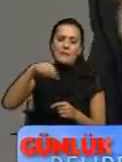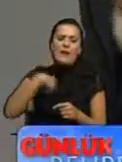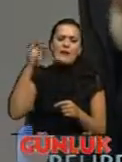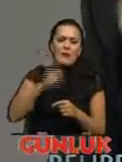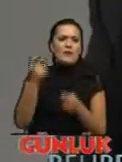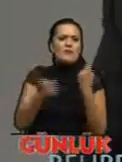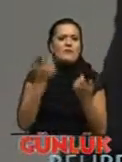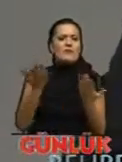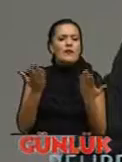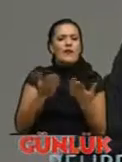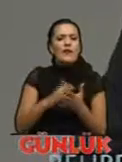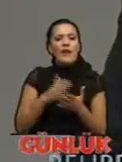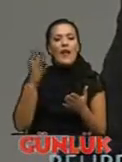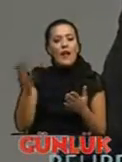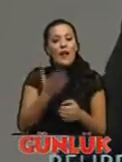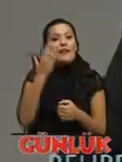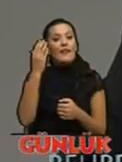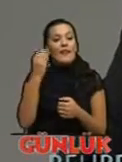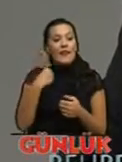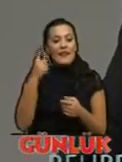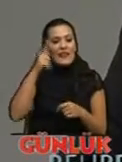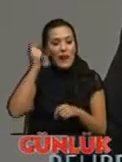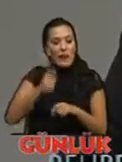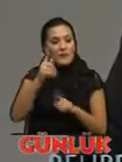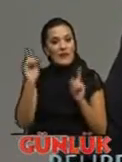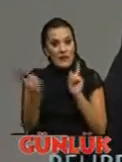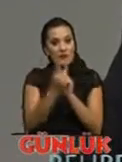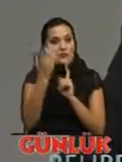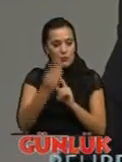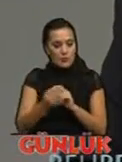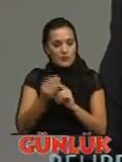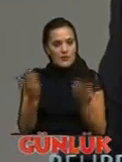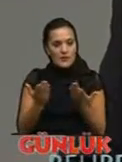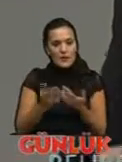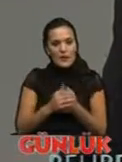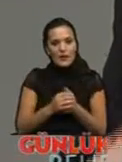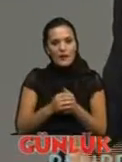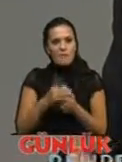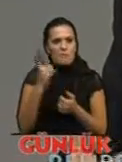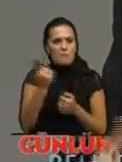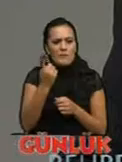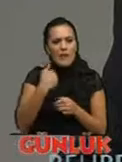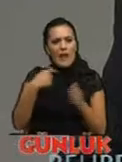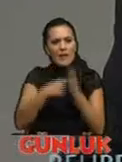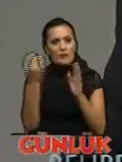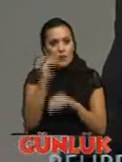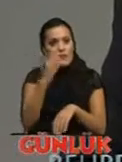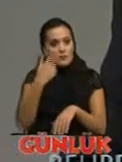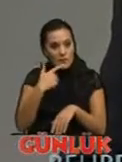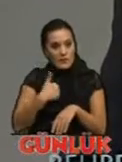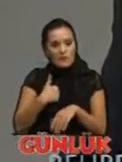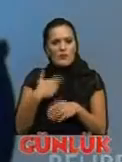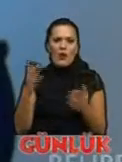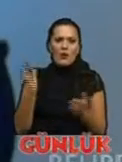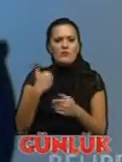yapmaya çalıştığım şeyin eğer illa bir karşılığı olacak ise yani bir ad koyalım olsun, diyorsa